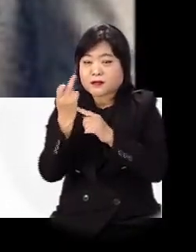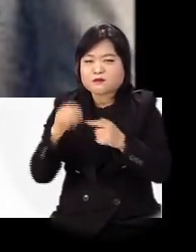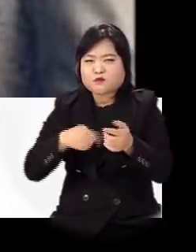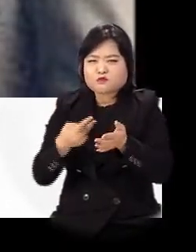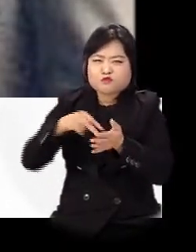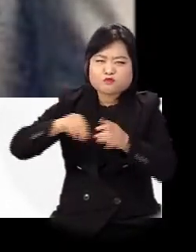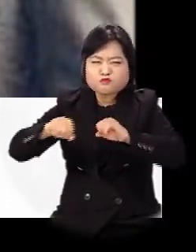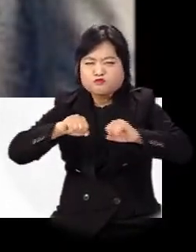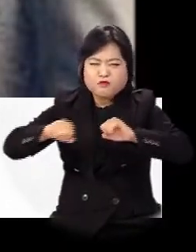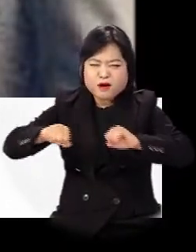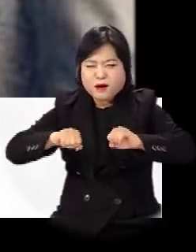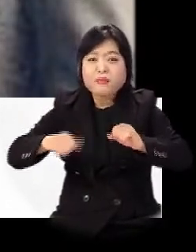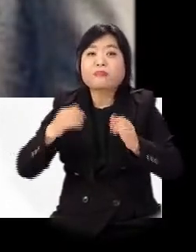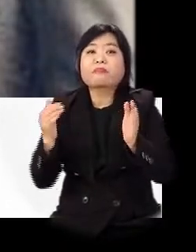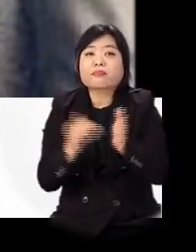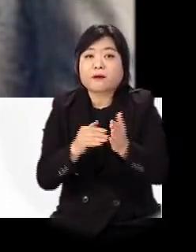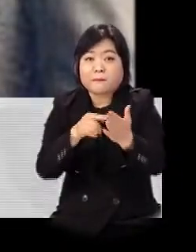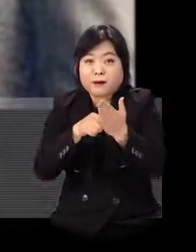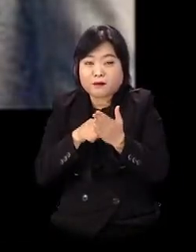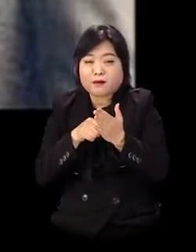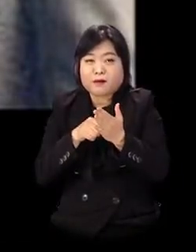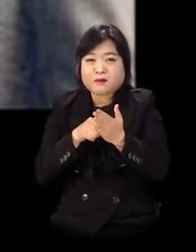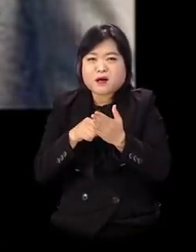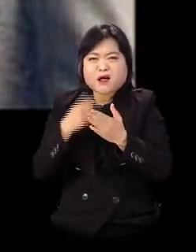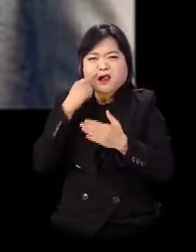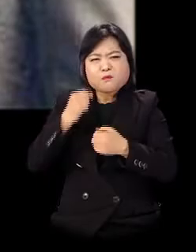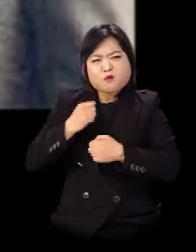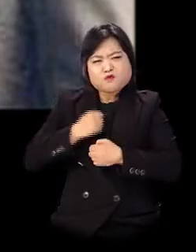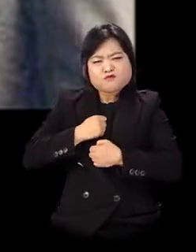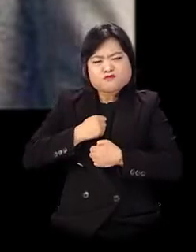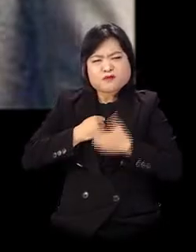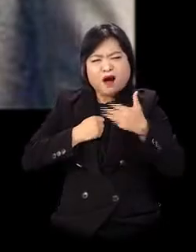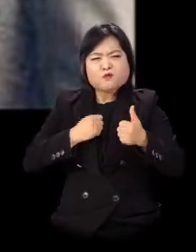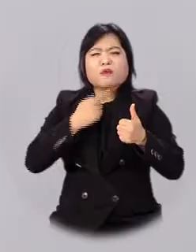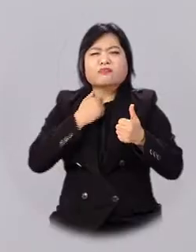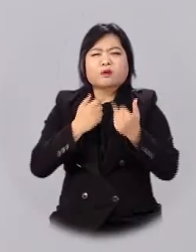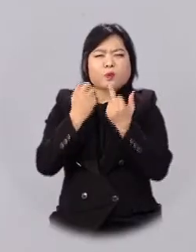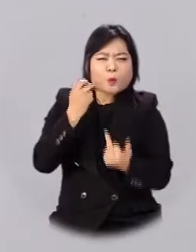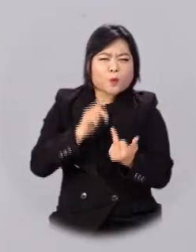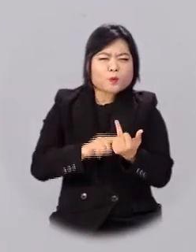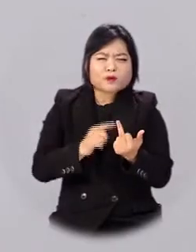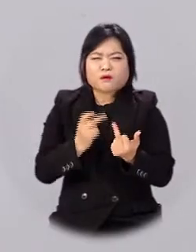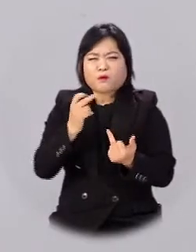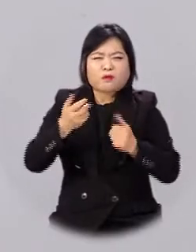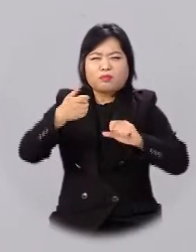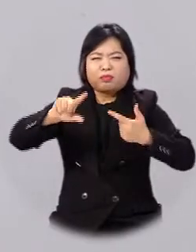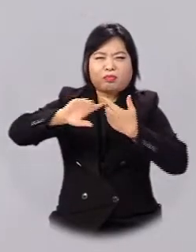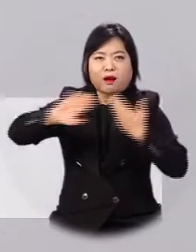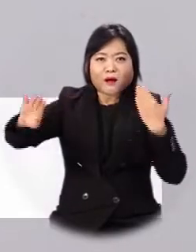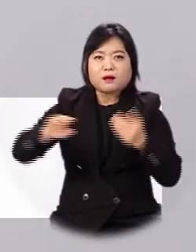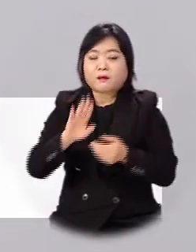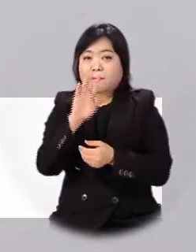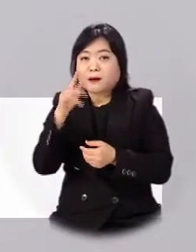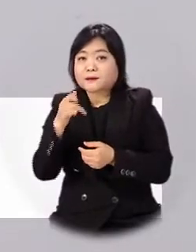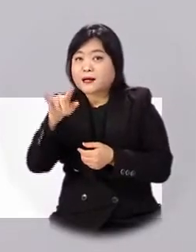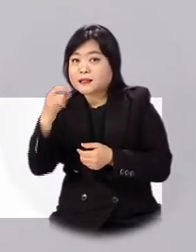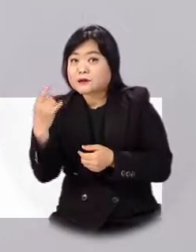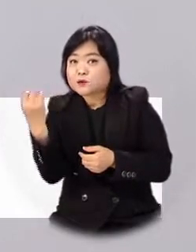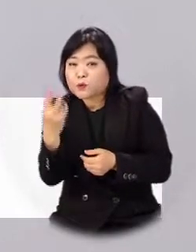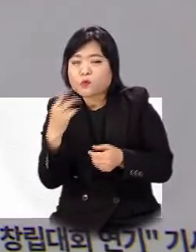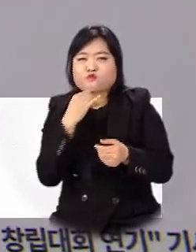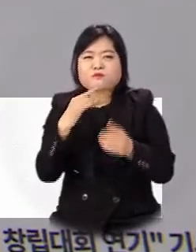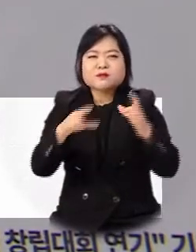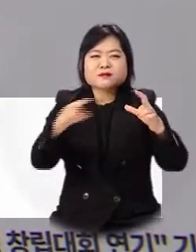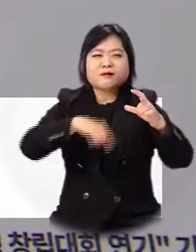독립운동을 했다는 사실이 밝혀져 일본군 장교의 길을 택한 동생과 대비됩니다. 박상희뿐 아니라 구미 지역에서는 여러